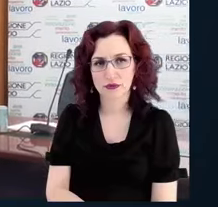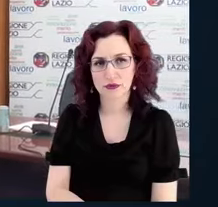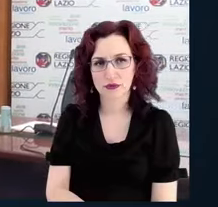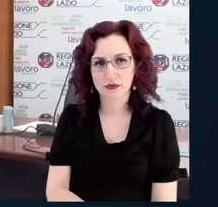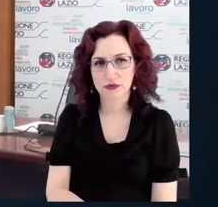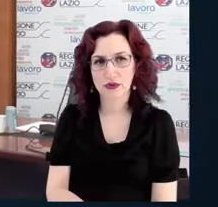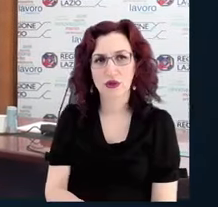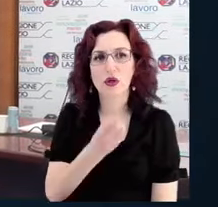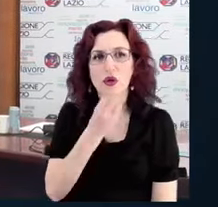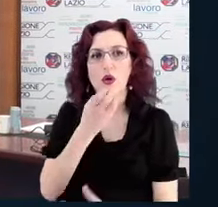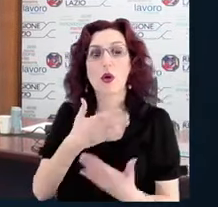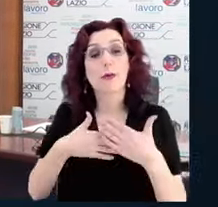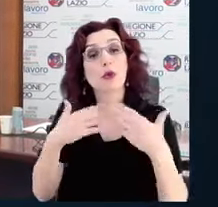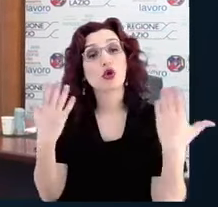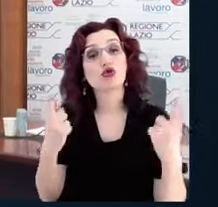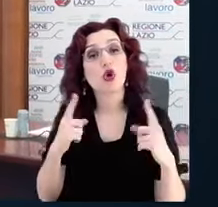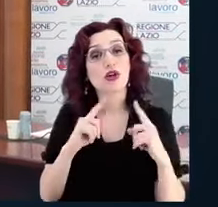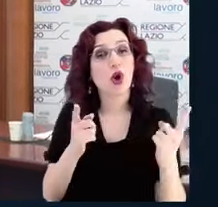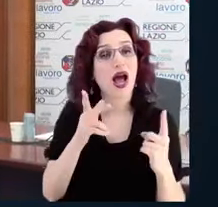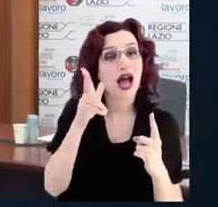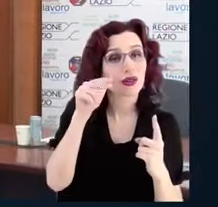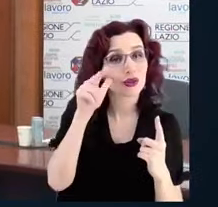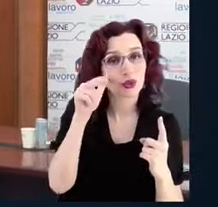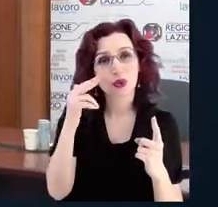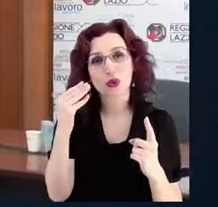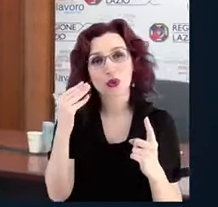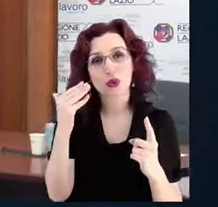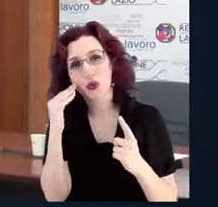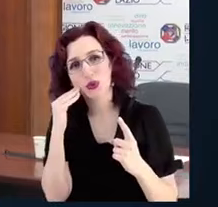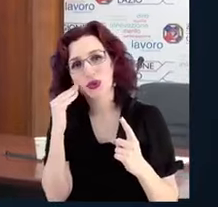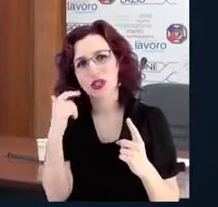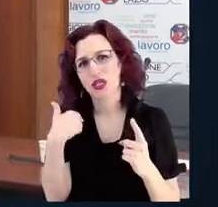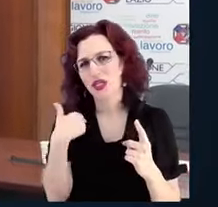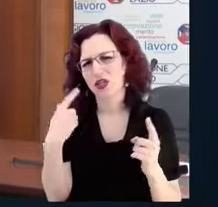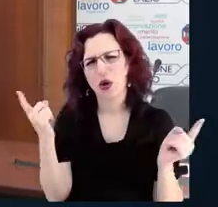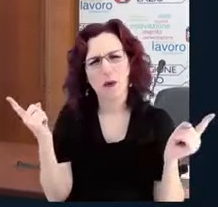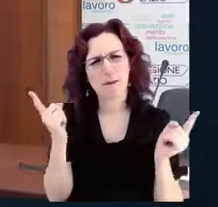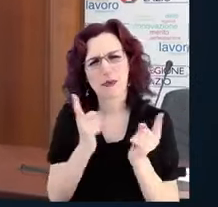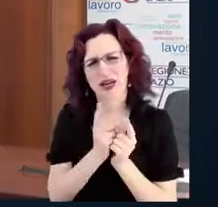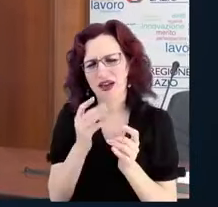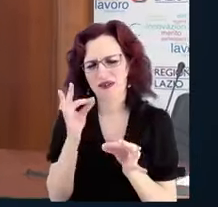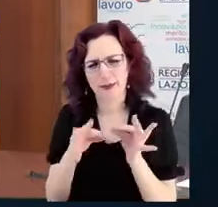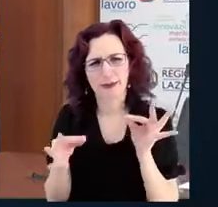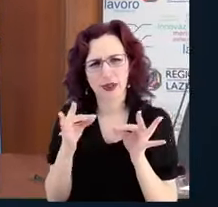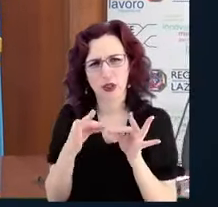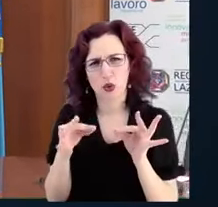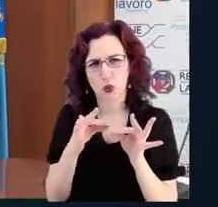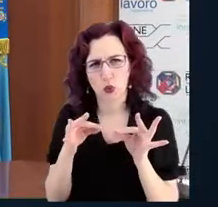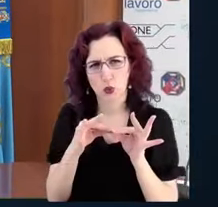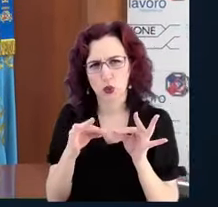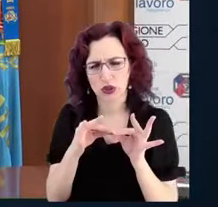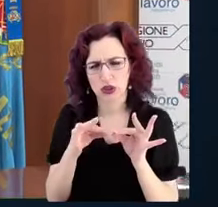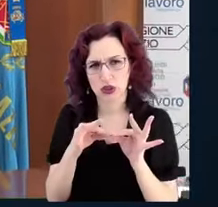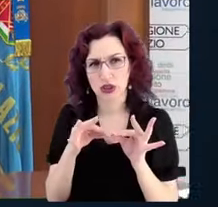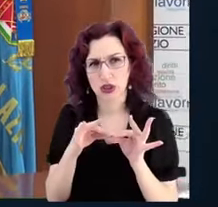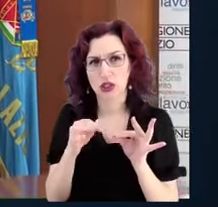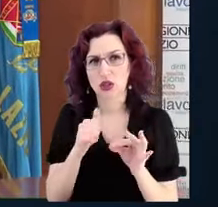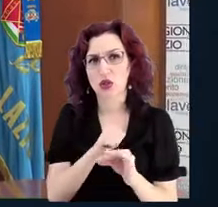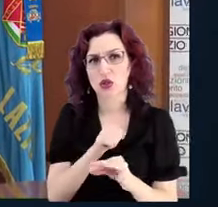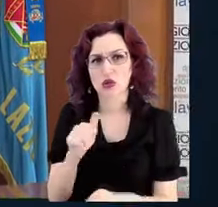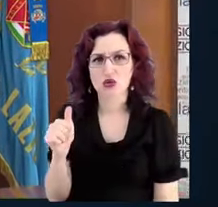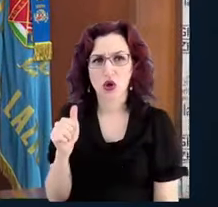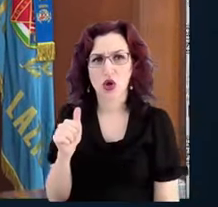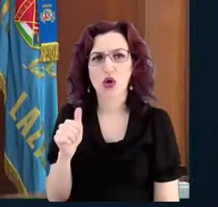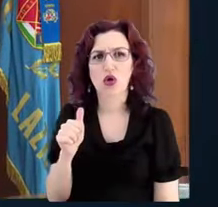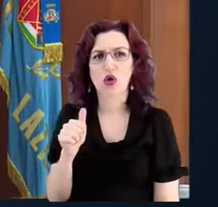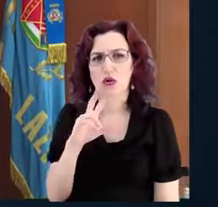buongiorno a tutti a tutti io in realtà ruberò davvero pochi minuti solo per confermare intanto la